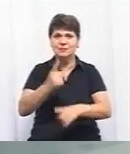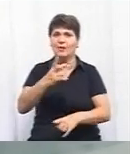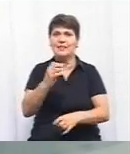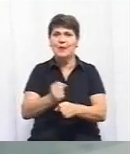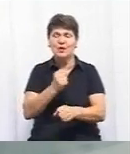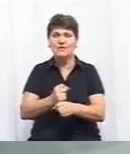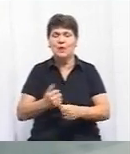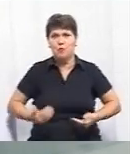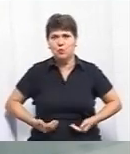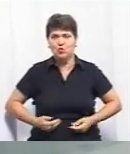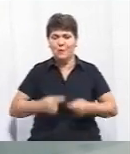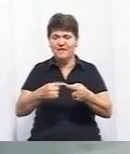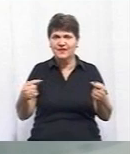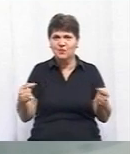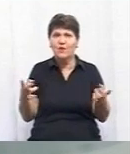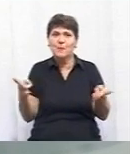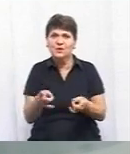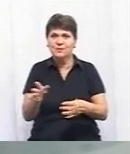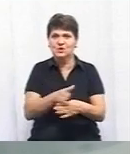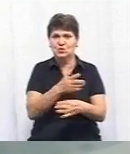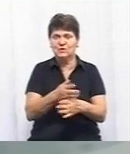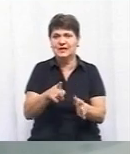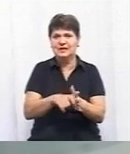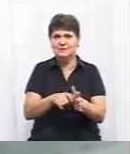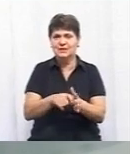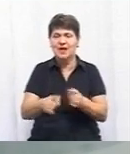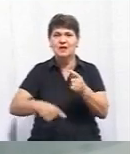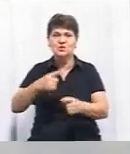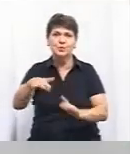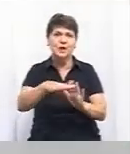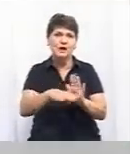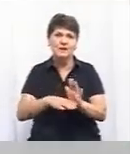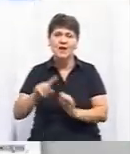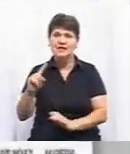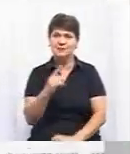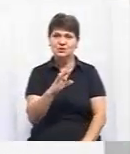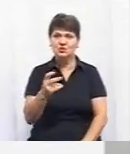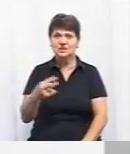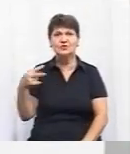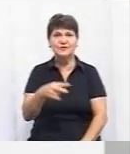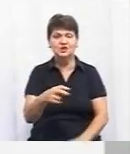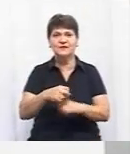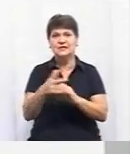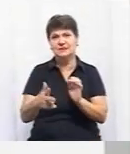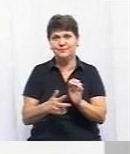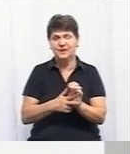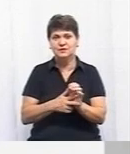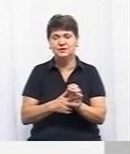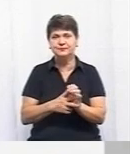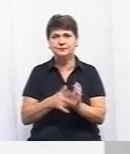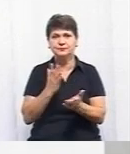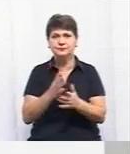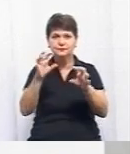неперероблені побутові відходи, а також потрібно сортувати сміття. Наступна графіка. З 1 січня 2018-го набрали